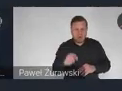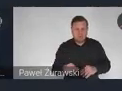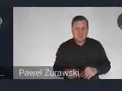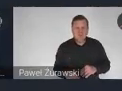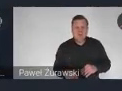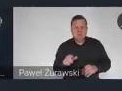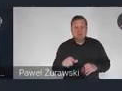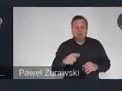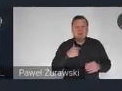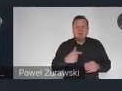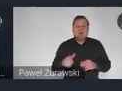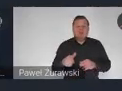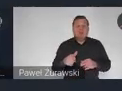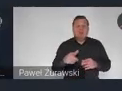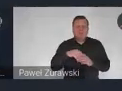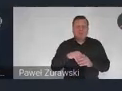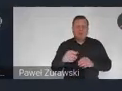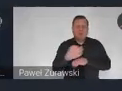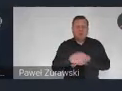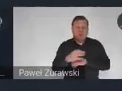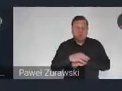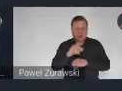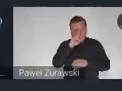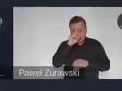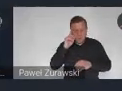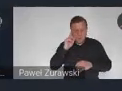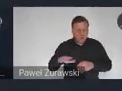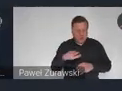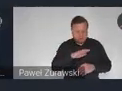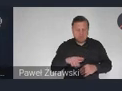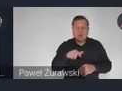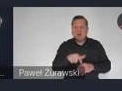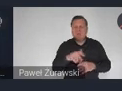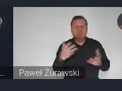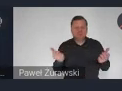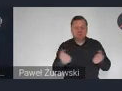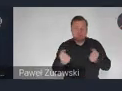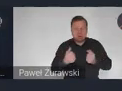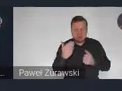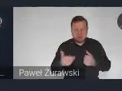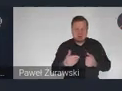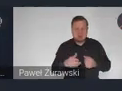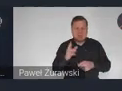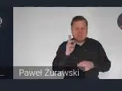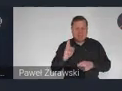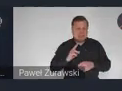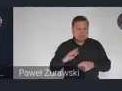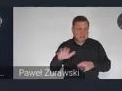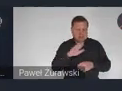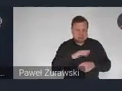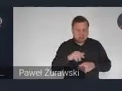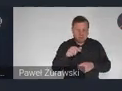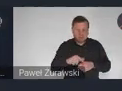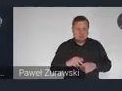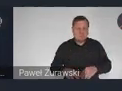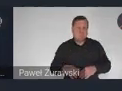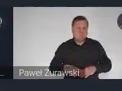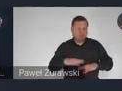wiedeńskich uniwersytetów ludowych przez wzmacnianie potencjału instytucjonalnego placówek